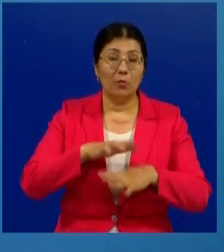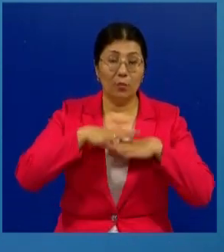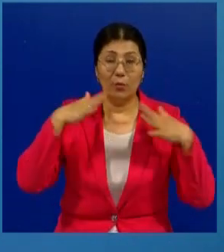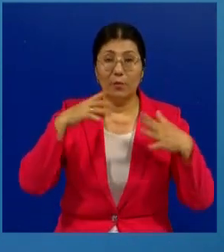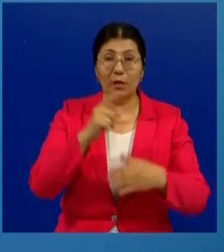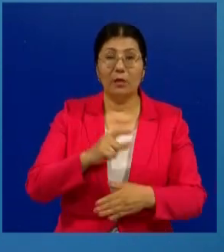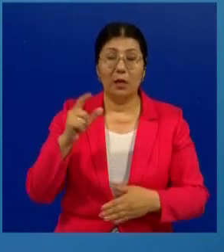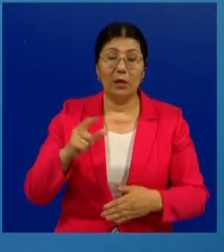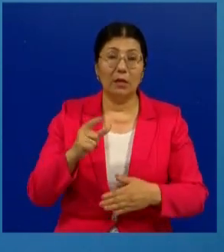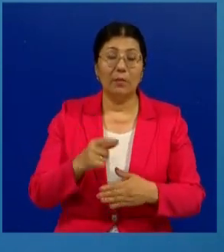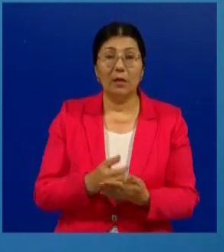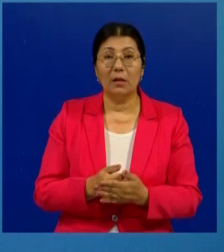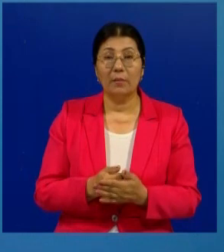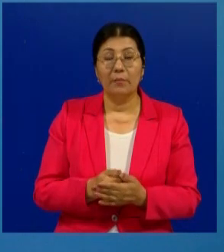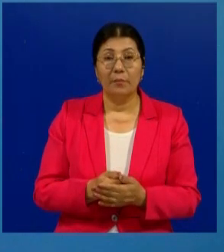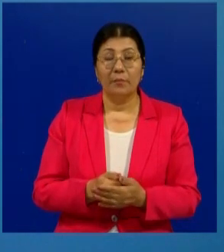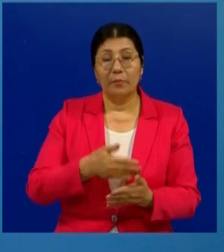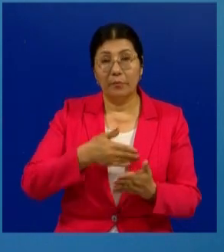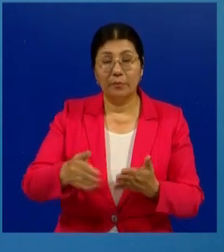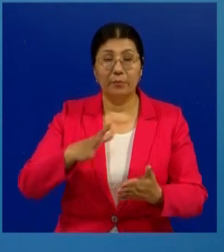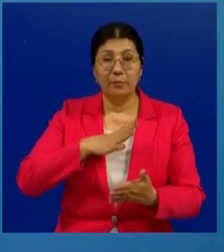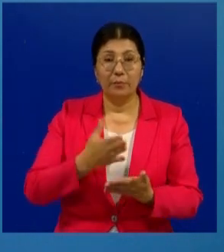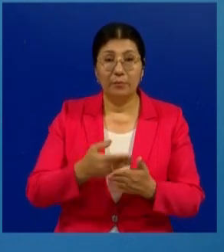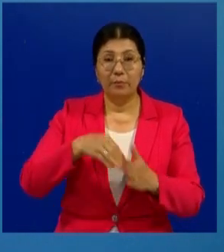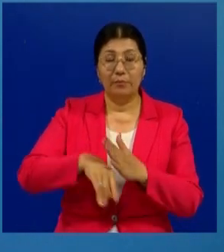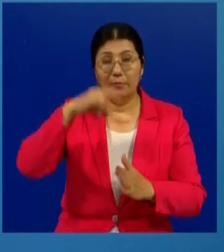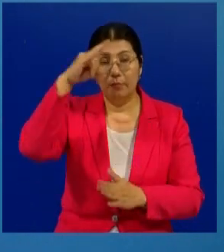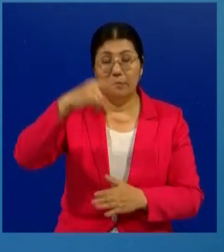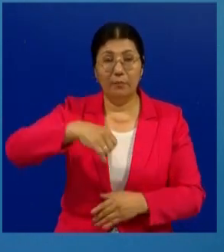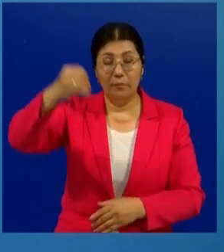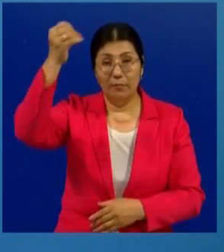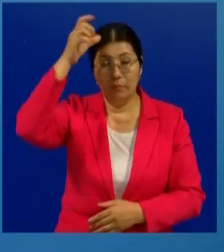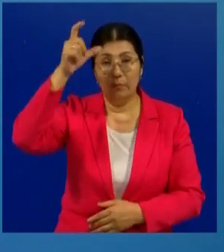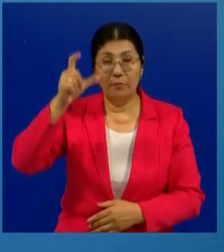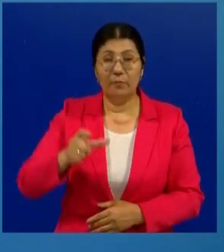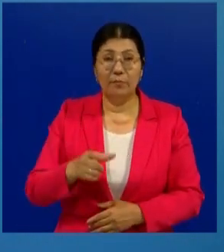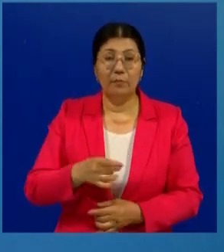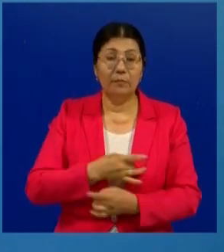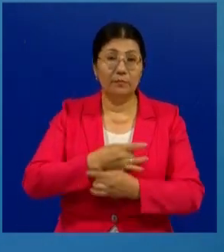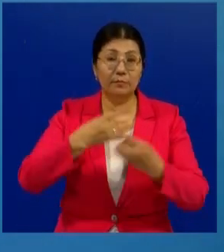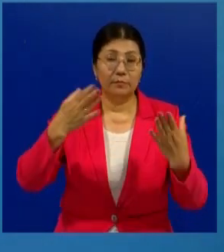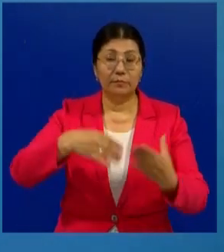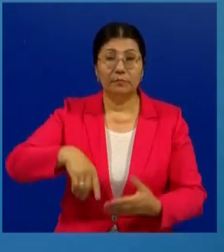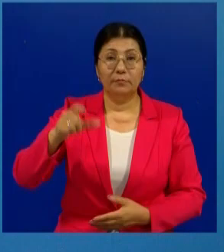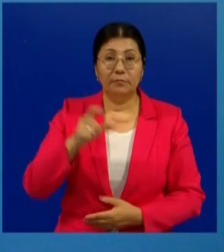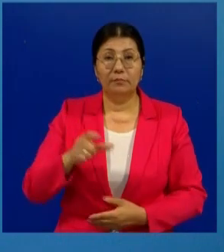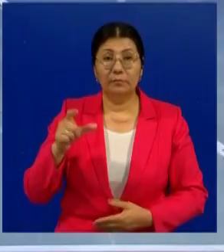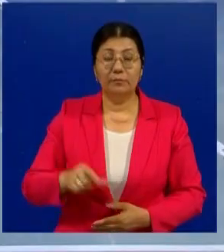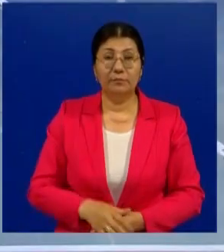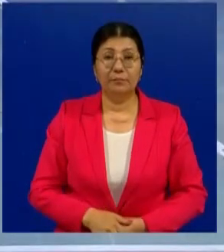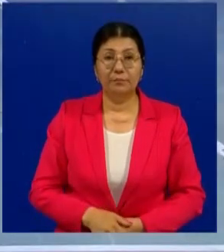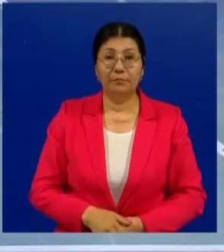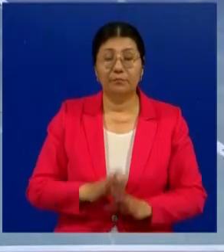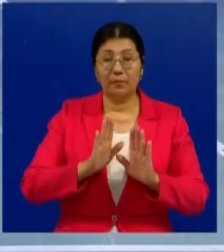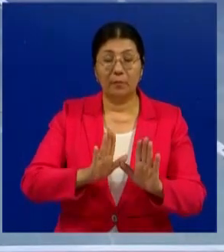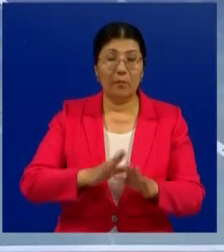адамдар қуғындалған. Оның ішінде жаңа айтып отқан қазақ зиялылары, мәдениет қайраткерлері ғана емес, сонымен қатар қарапайым зиялылар қауымы деген